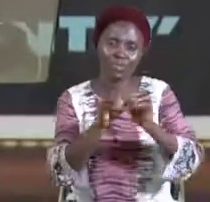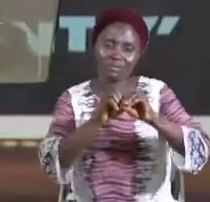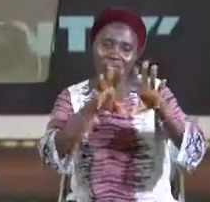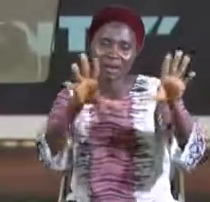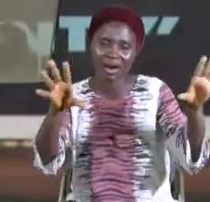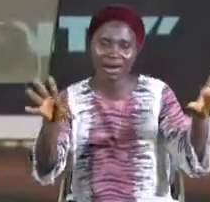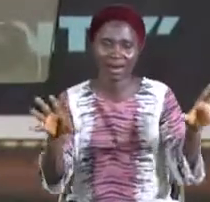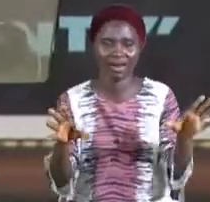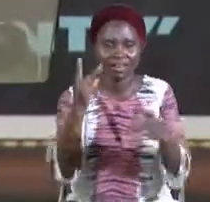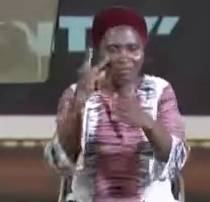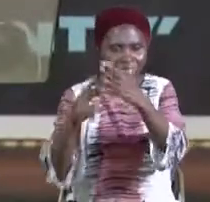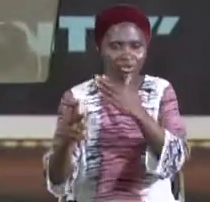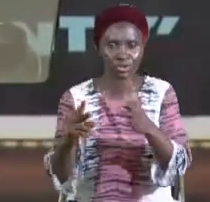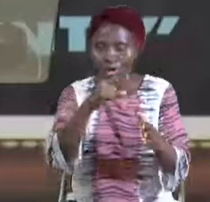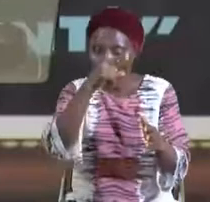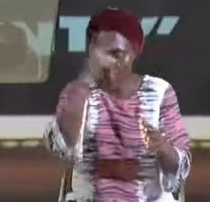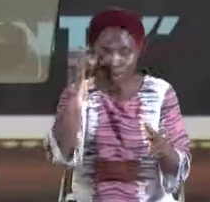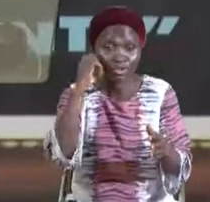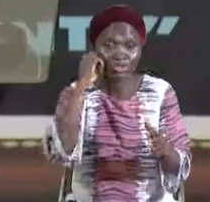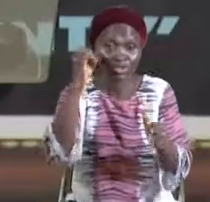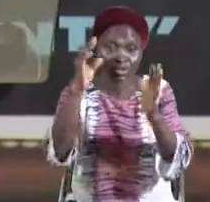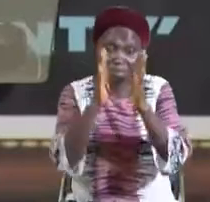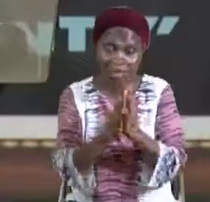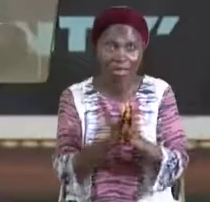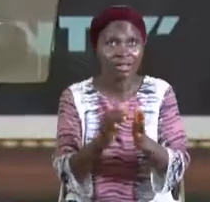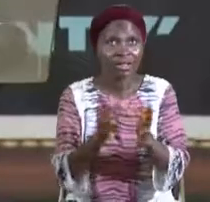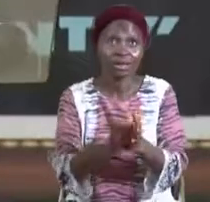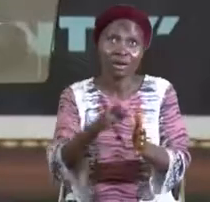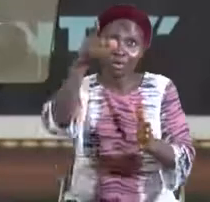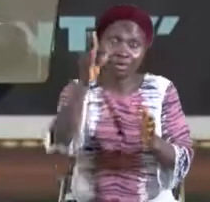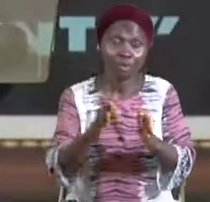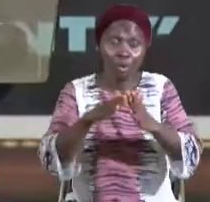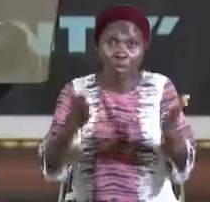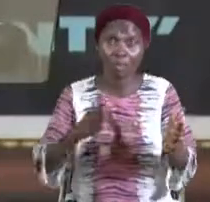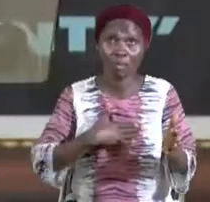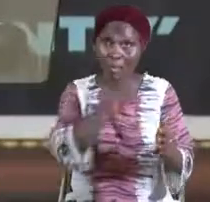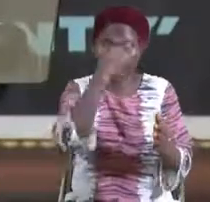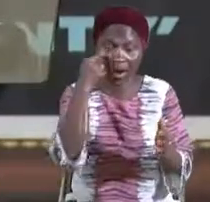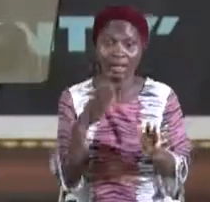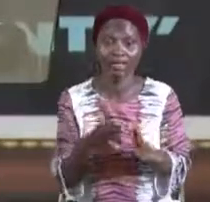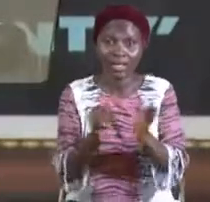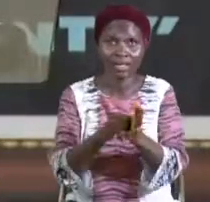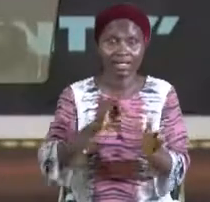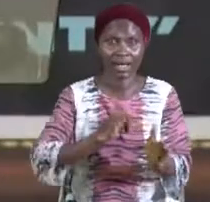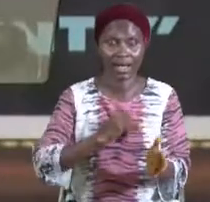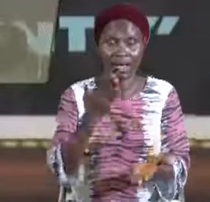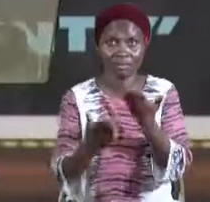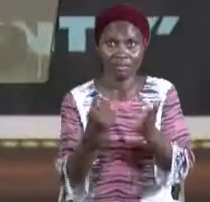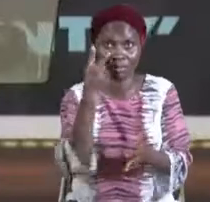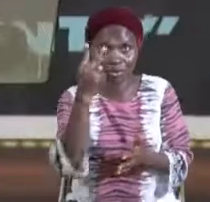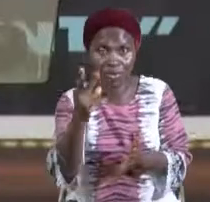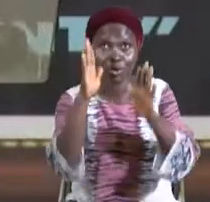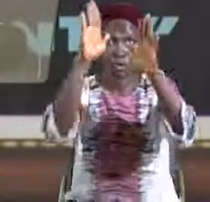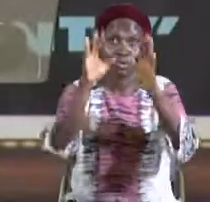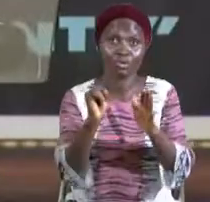prié, ouvre mes yeux pour que, pas nous, pour que je contemple les merveilles de